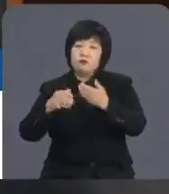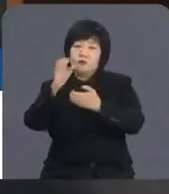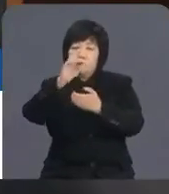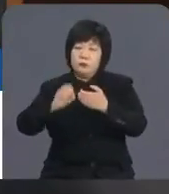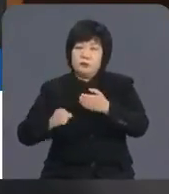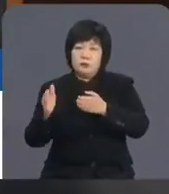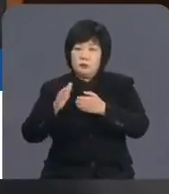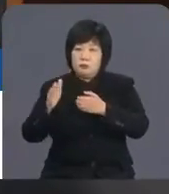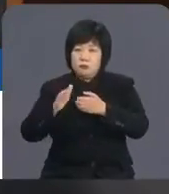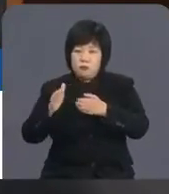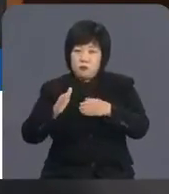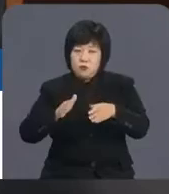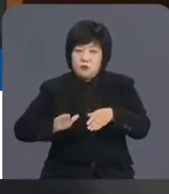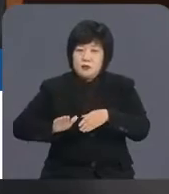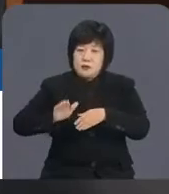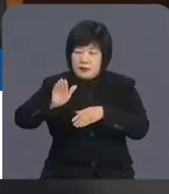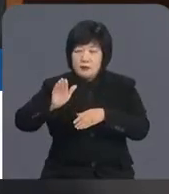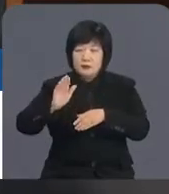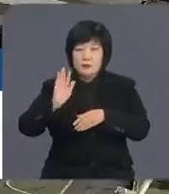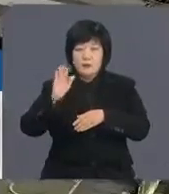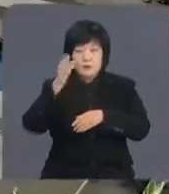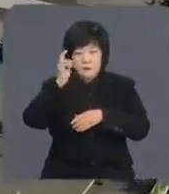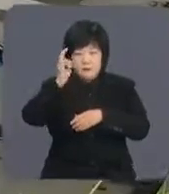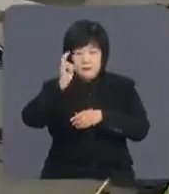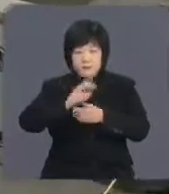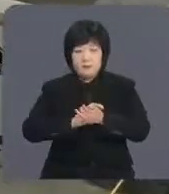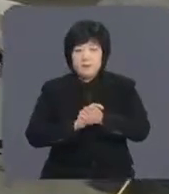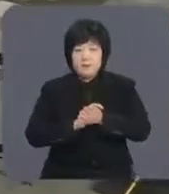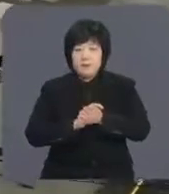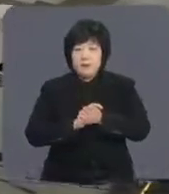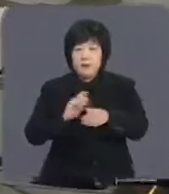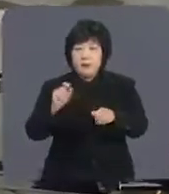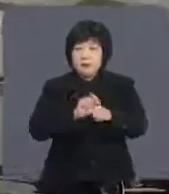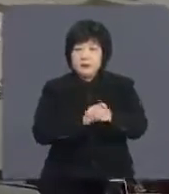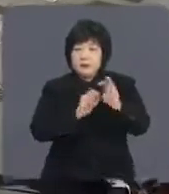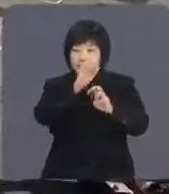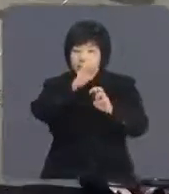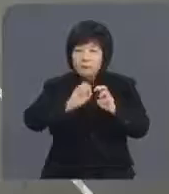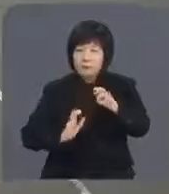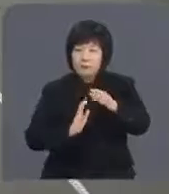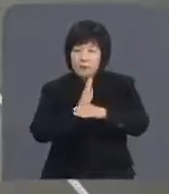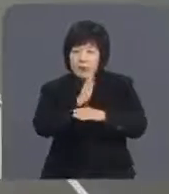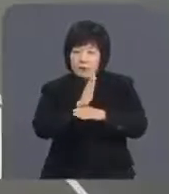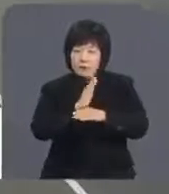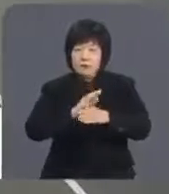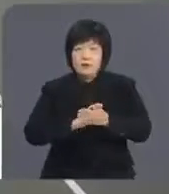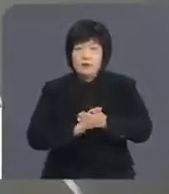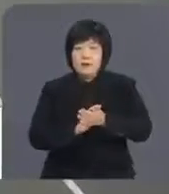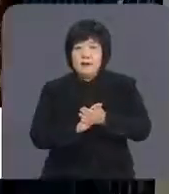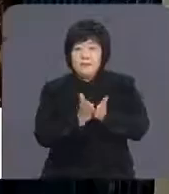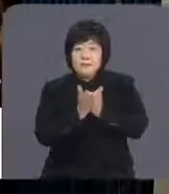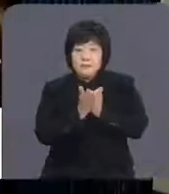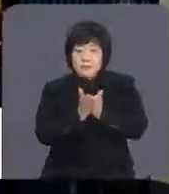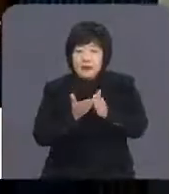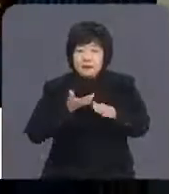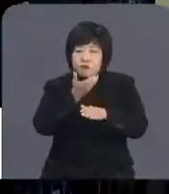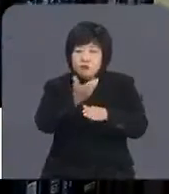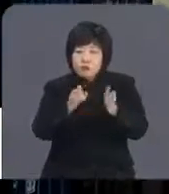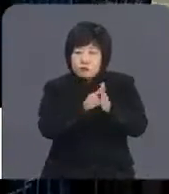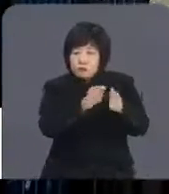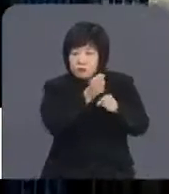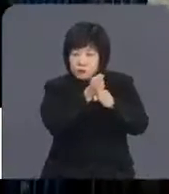수준까지 상향될 것으로 예상하고 있는데요 특히 30% 가 넘는 대중 대미 수출 의존도를